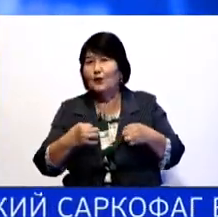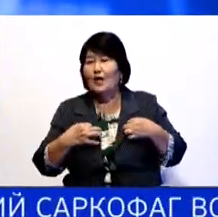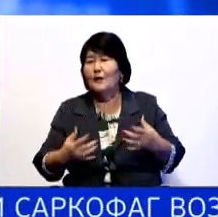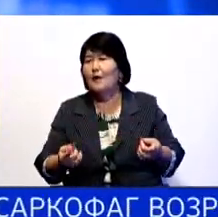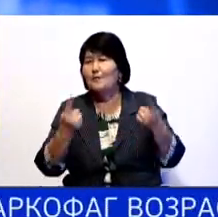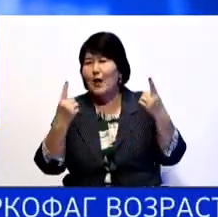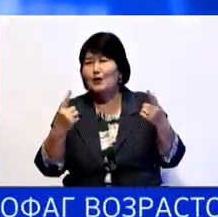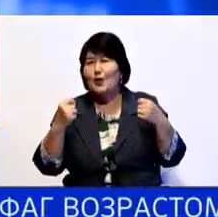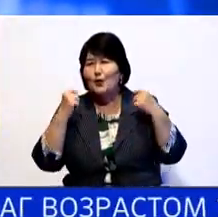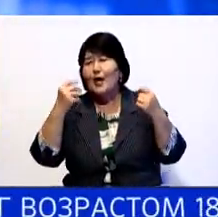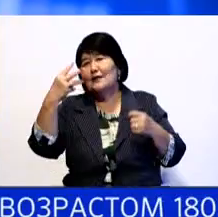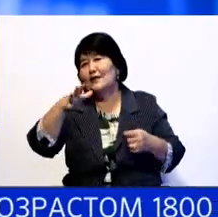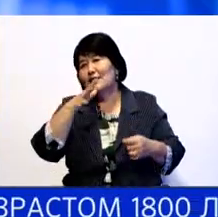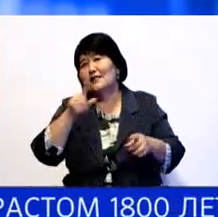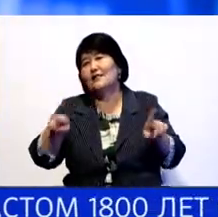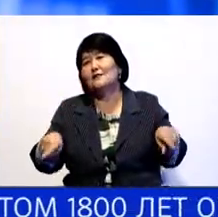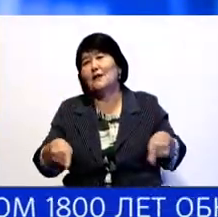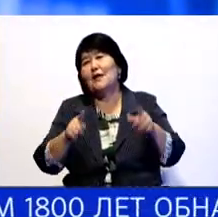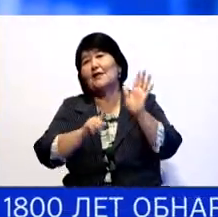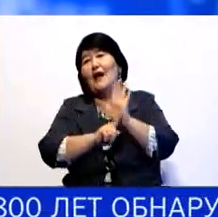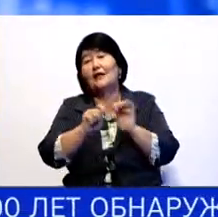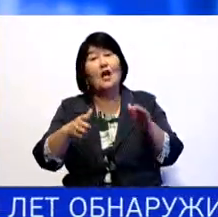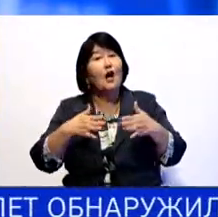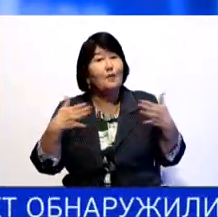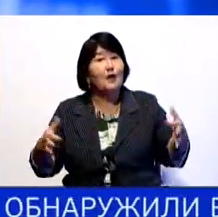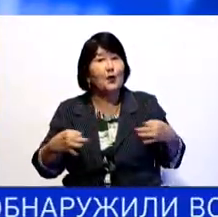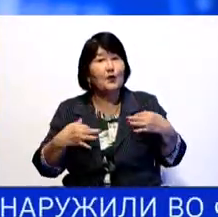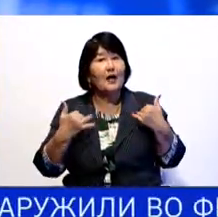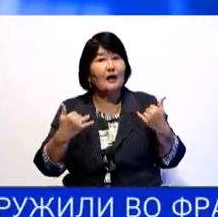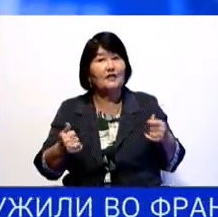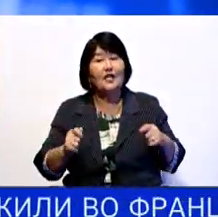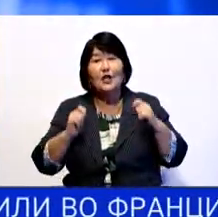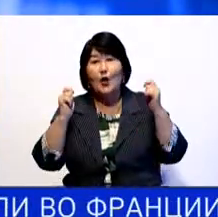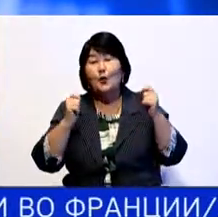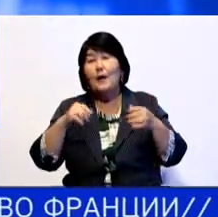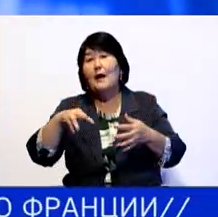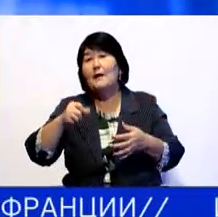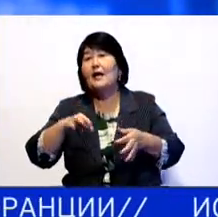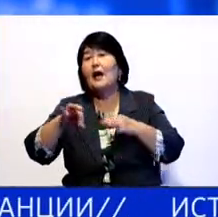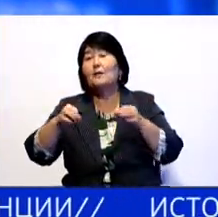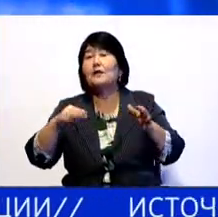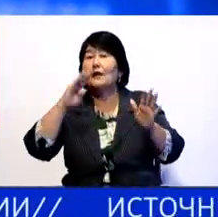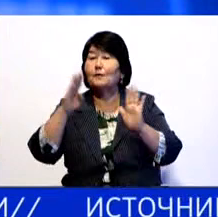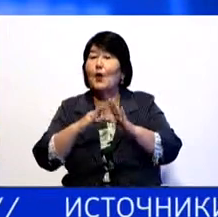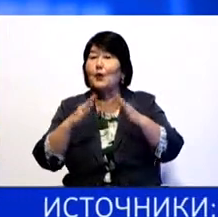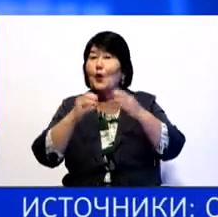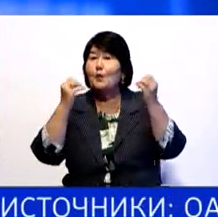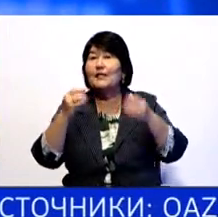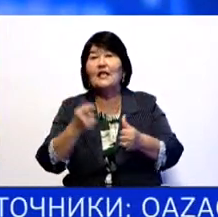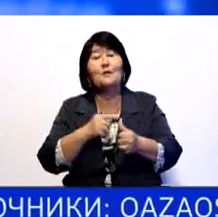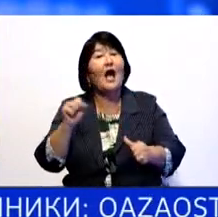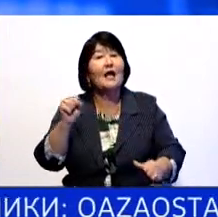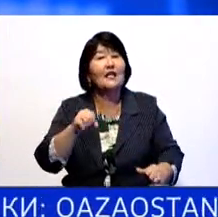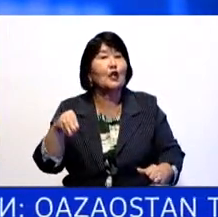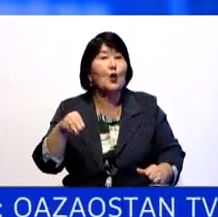большой юбилей 30 лет с момента основания большие торжества в честь юбилея мегапроекта прошли под сводами дому культуры имени